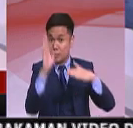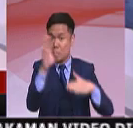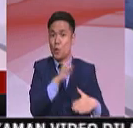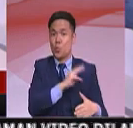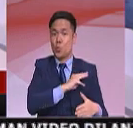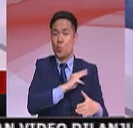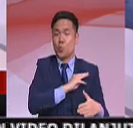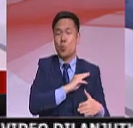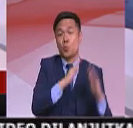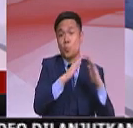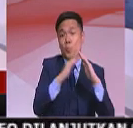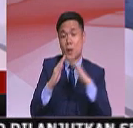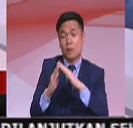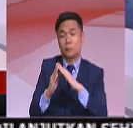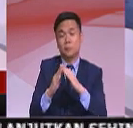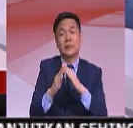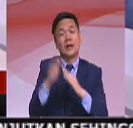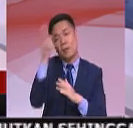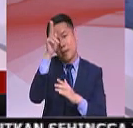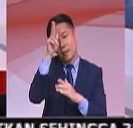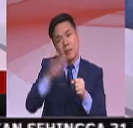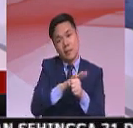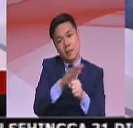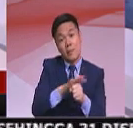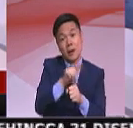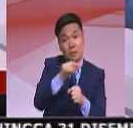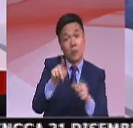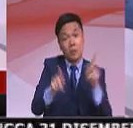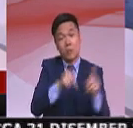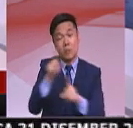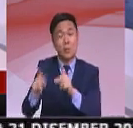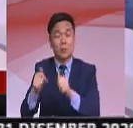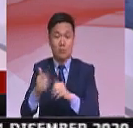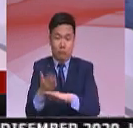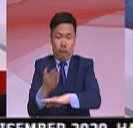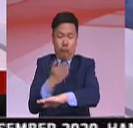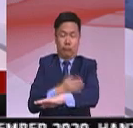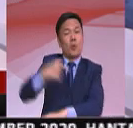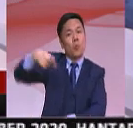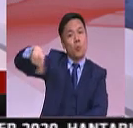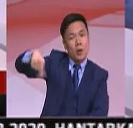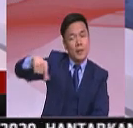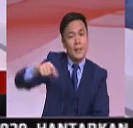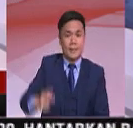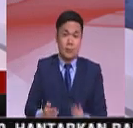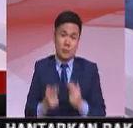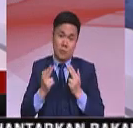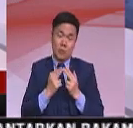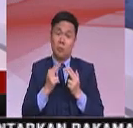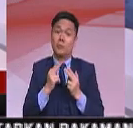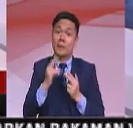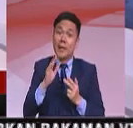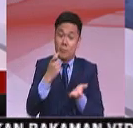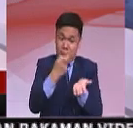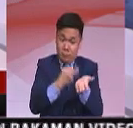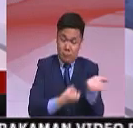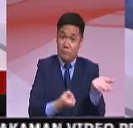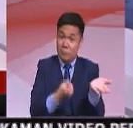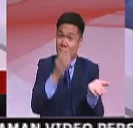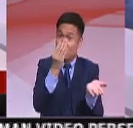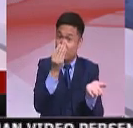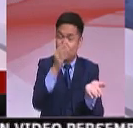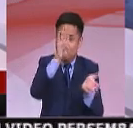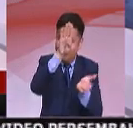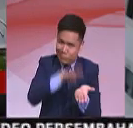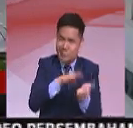dan Kerajaan Tempatan itu membolehkan rakyat menikmati kualiti hidup yang lebih tinggi dengan kos yang lebih jimat.